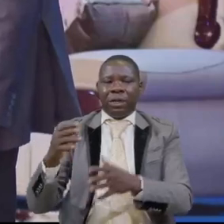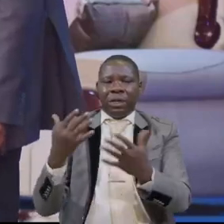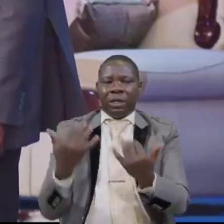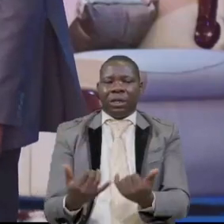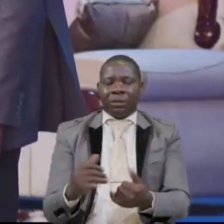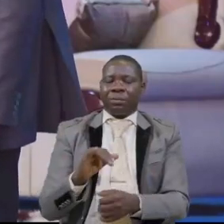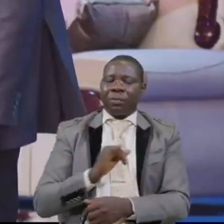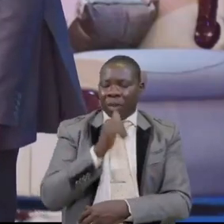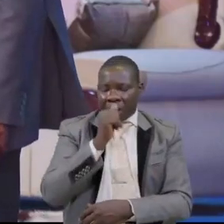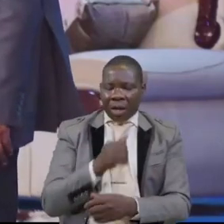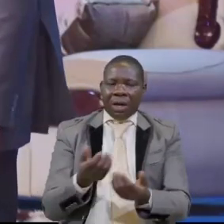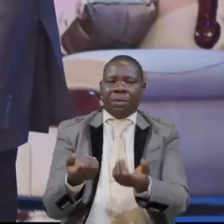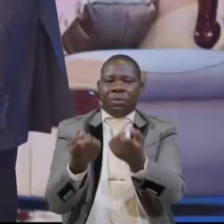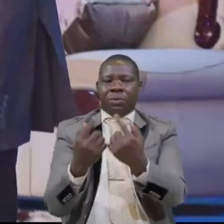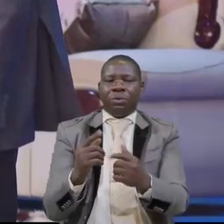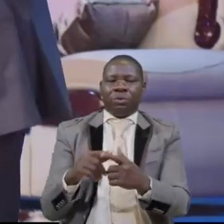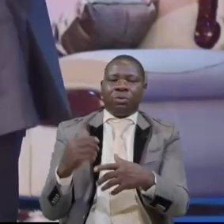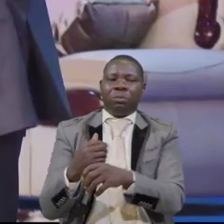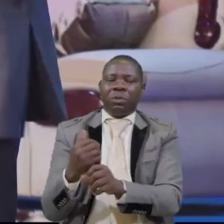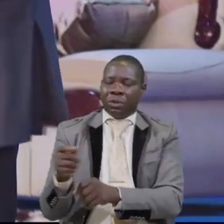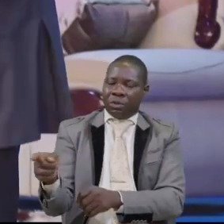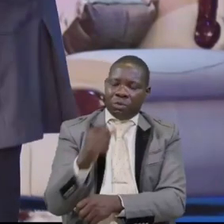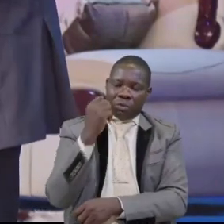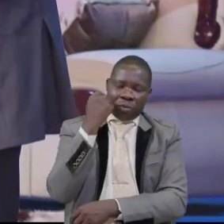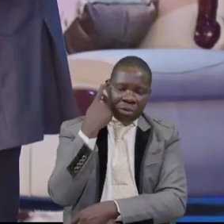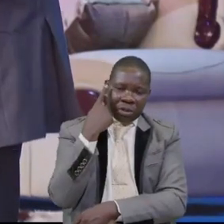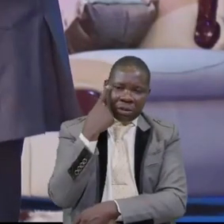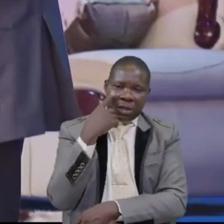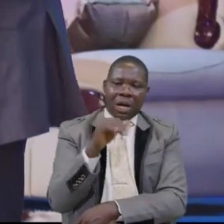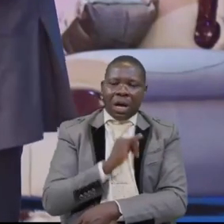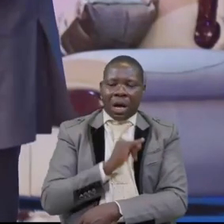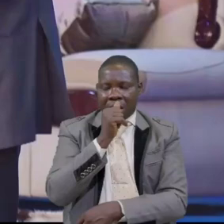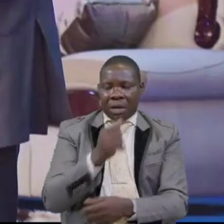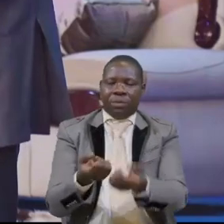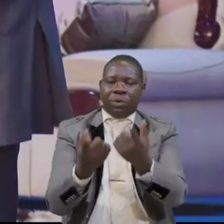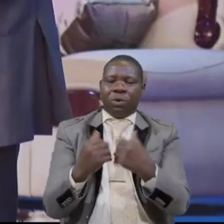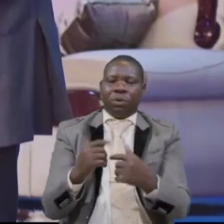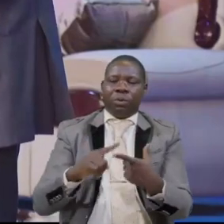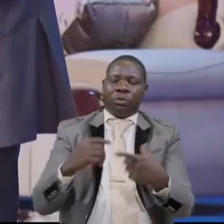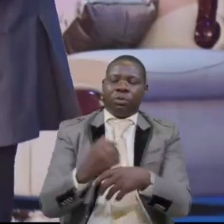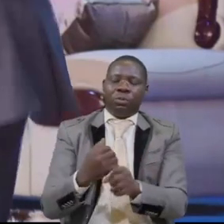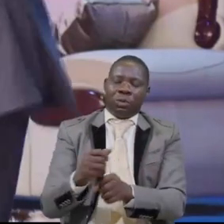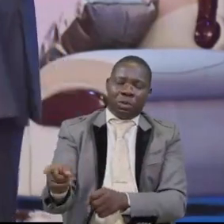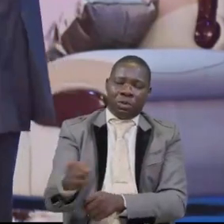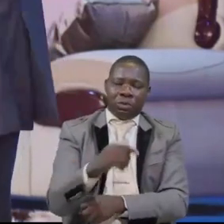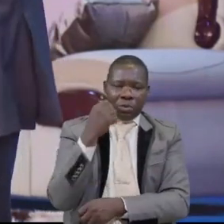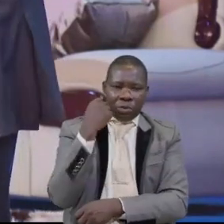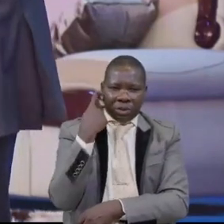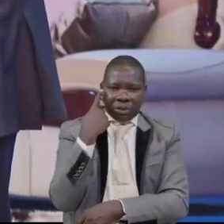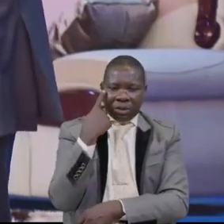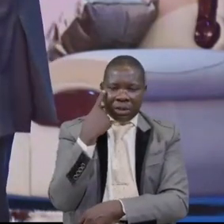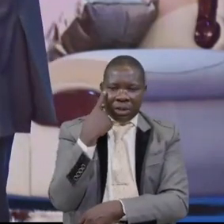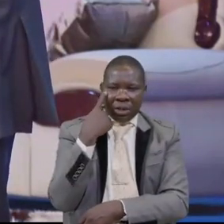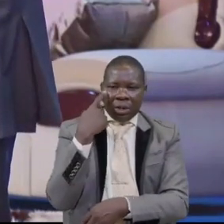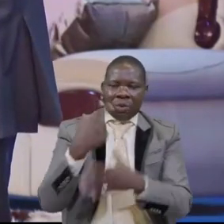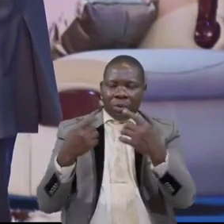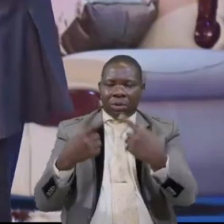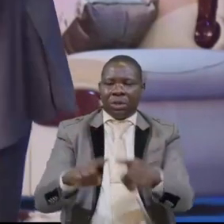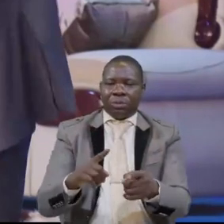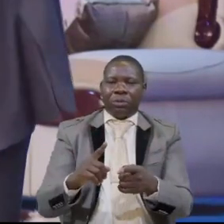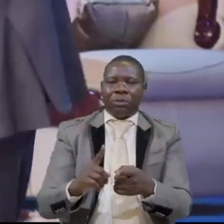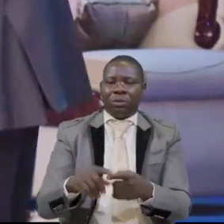Verset 14, je viens maintenant pour te faire connaître. Je viens maintenant pour te faire connaître ce qui nous arrive